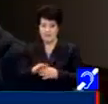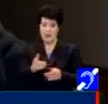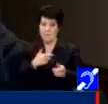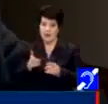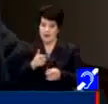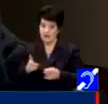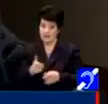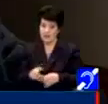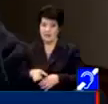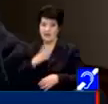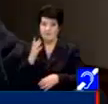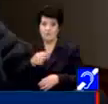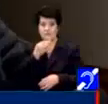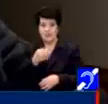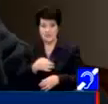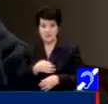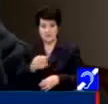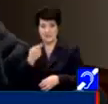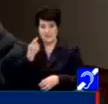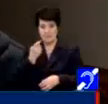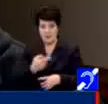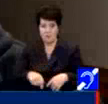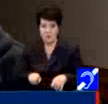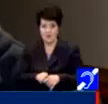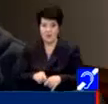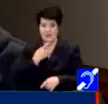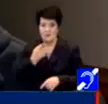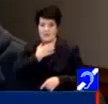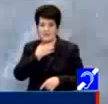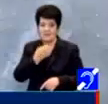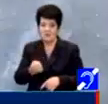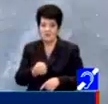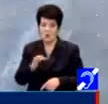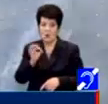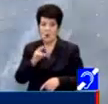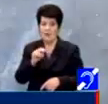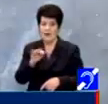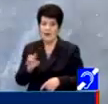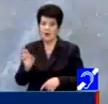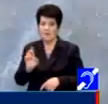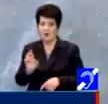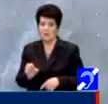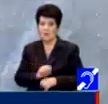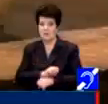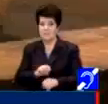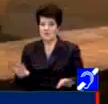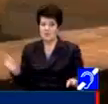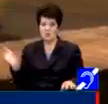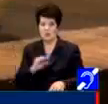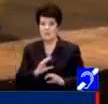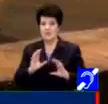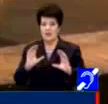pregătirile în urmă cu 3 ani, oamenii au spus că suntem nebuni, pentru că este foarte dificil să aduni operele lui Brâncuș, deoarece sunt împrăștiate în toată lumea.